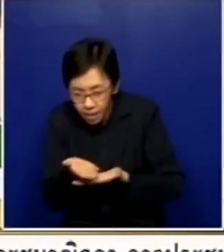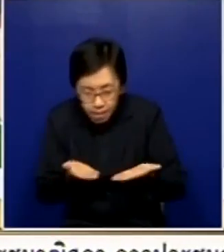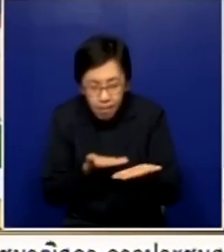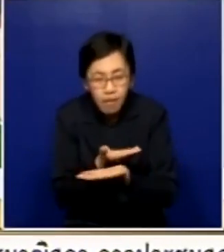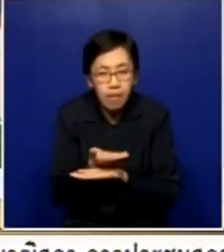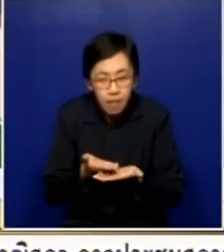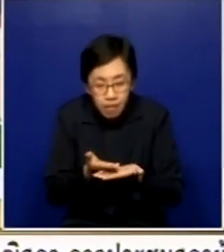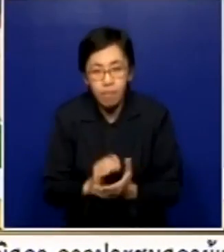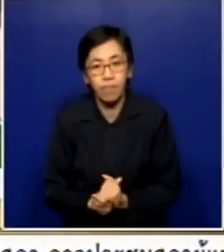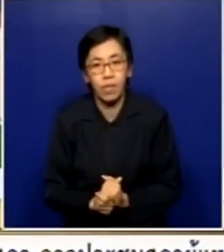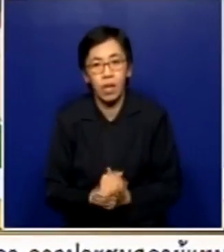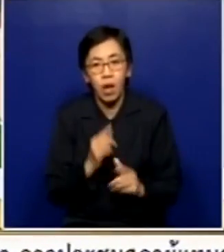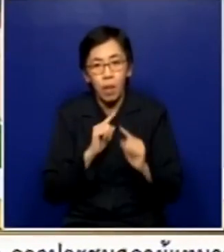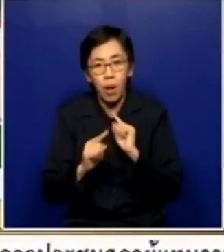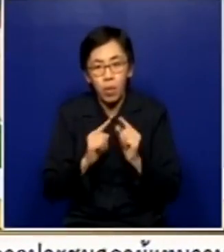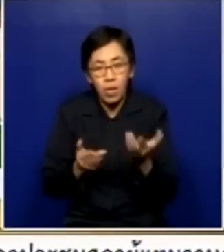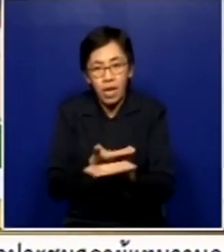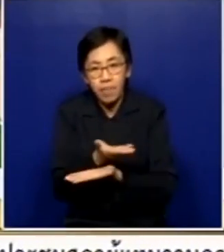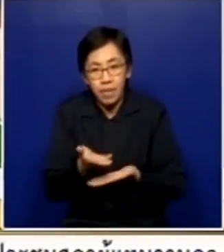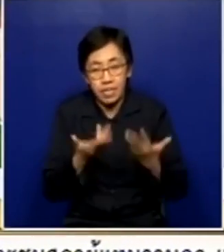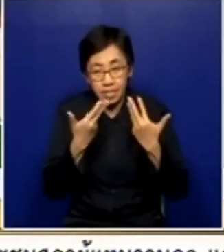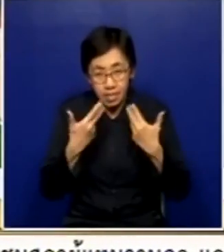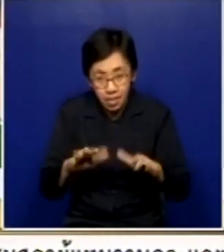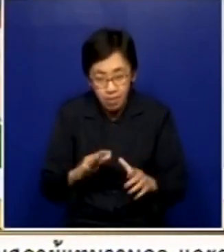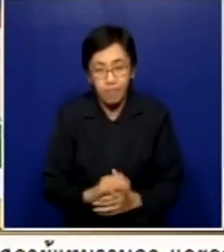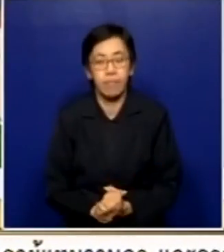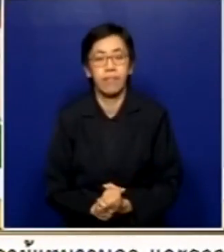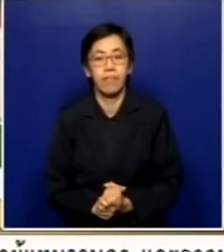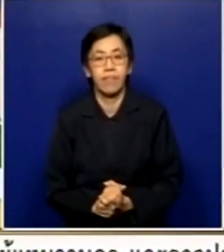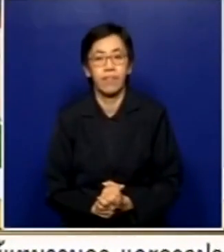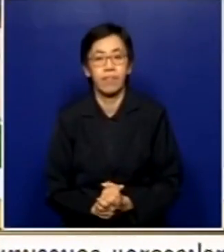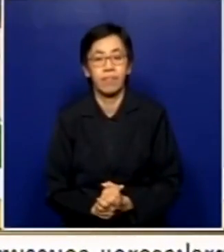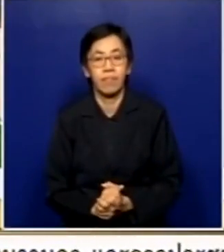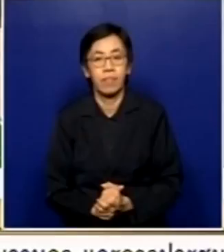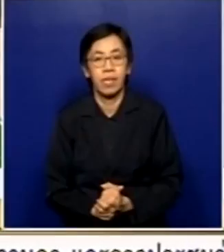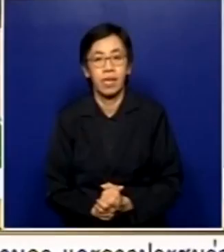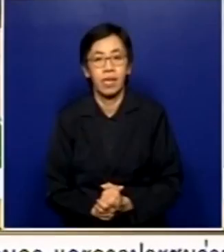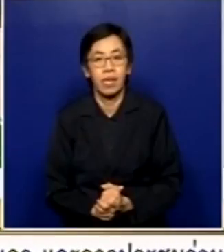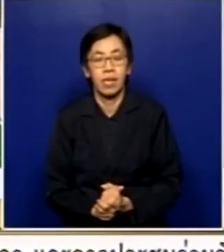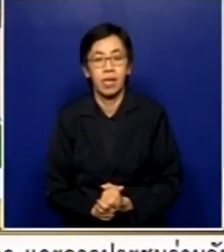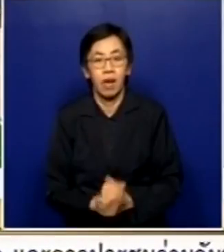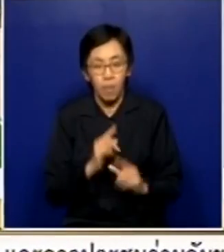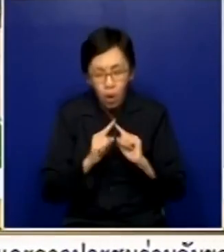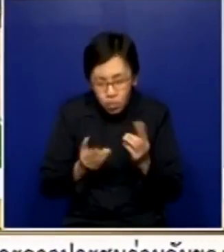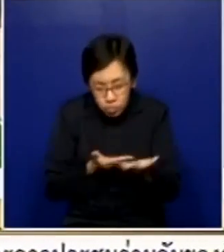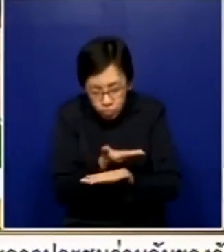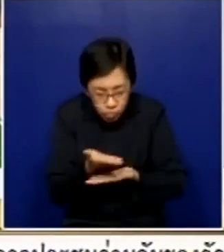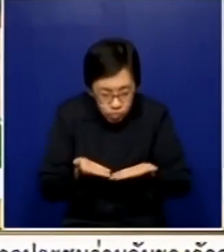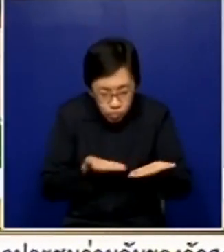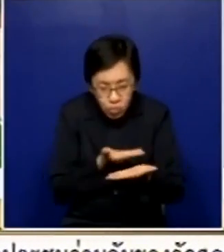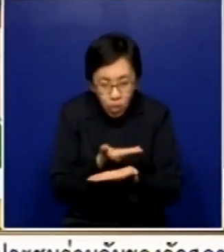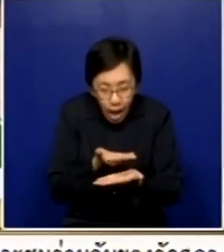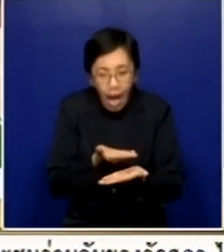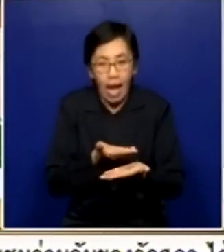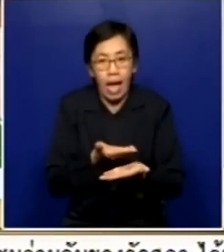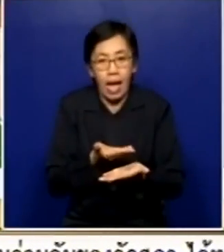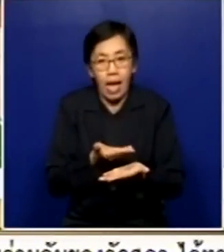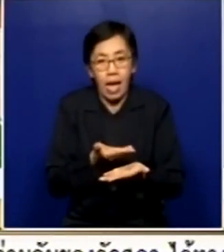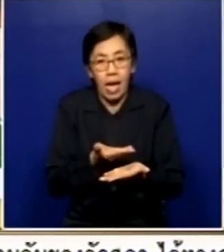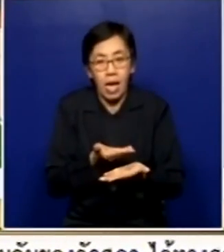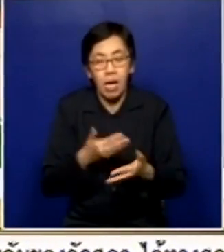ๆเพราะเราก็จะเกิดเหตุงานที่เทพ